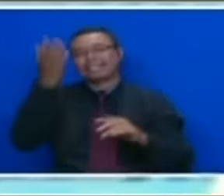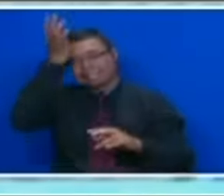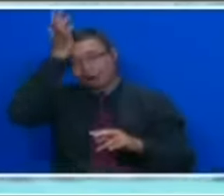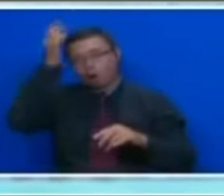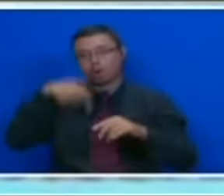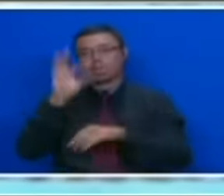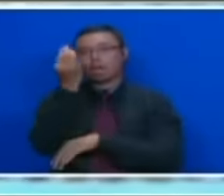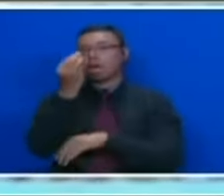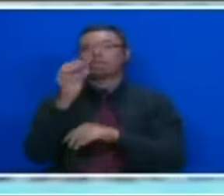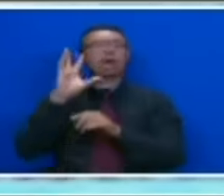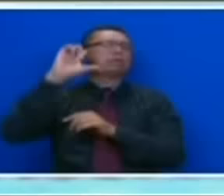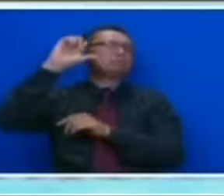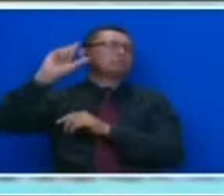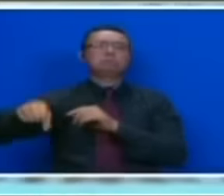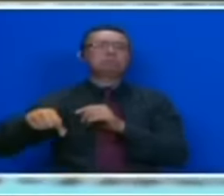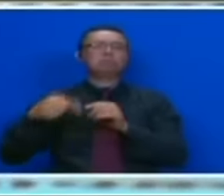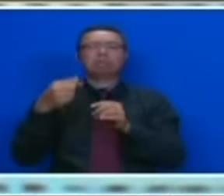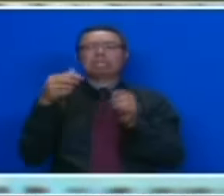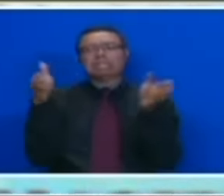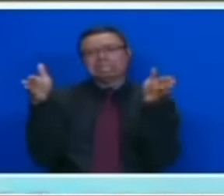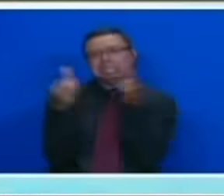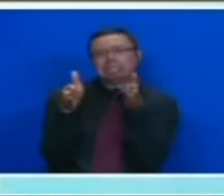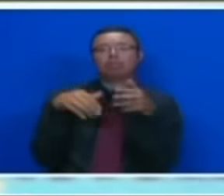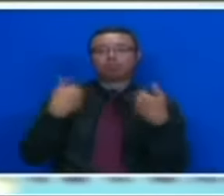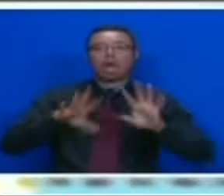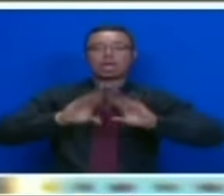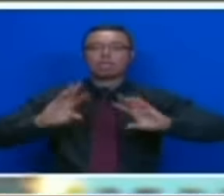tahu masih jauh dari ideal. Walaupun kita tahu sudah